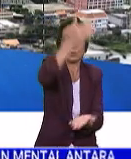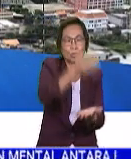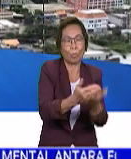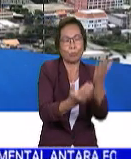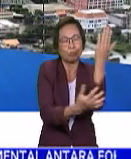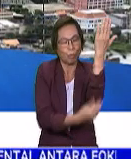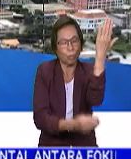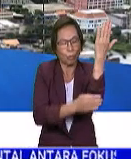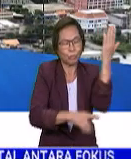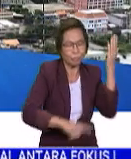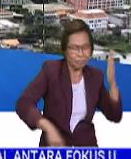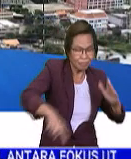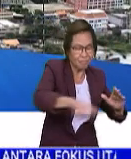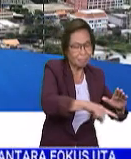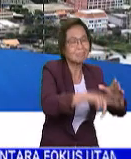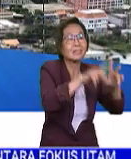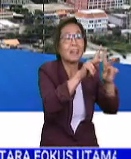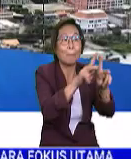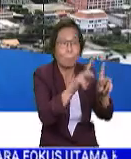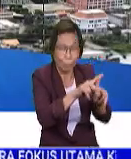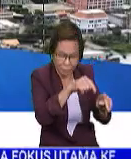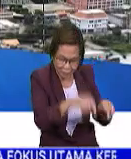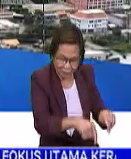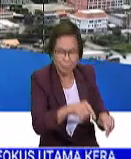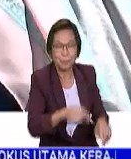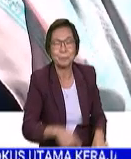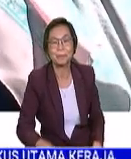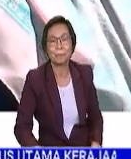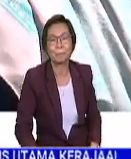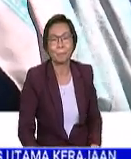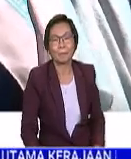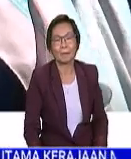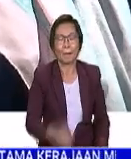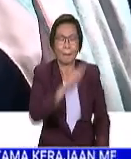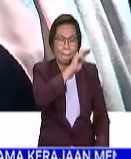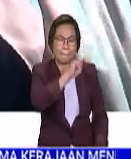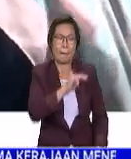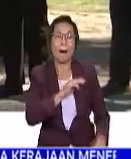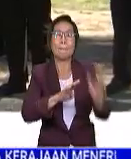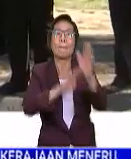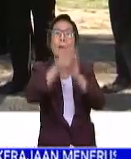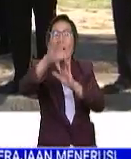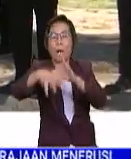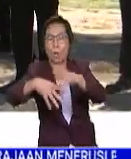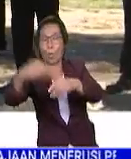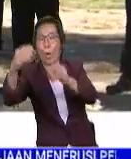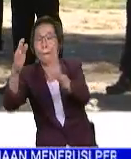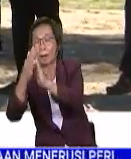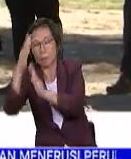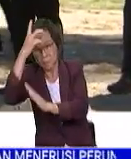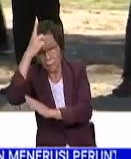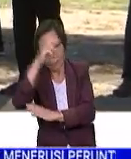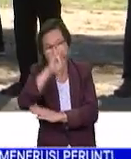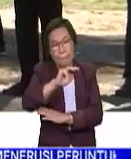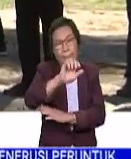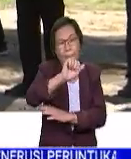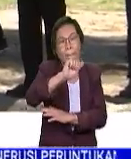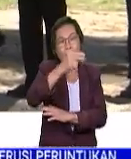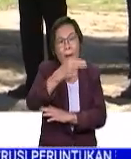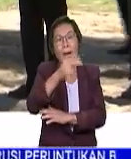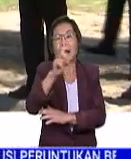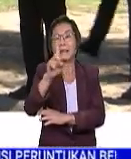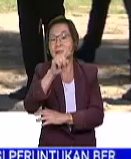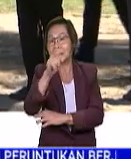kemiskinan di kawasan luar Bandar menteri pembangunan luar Bandar Datuk Seri mahzir Khalid